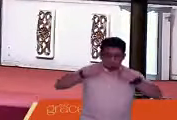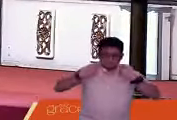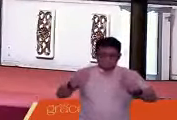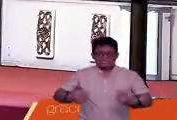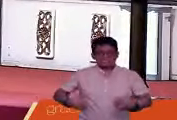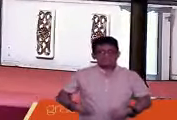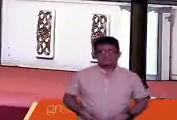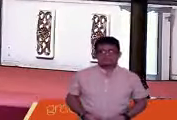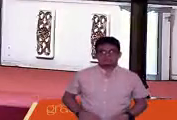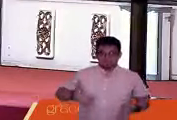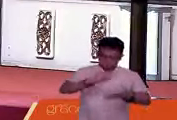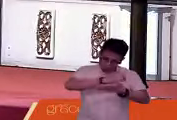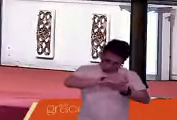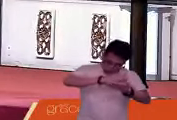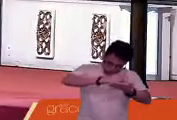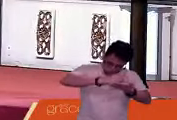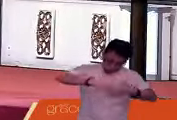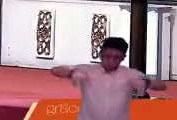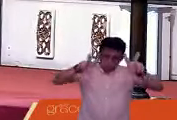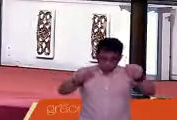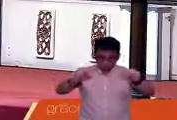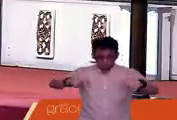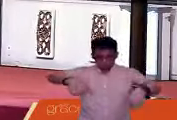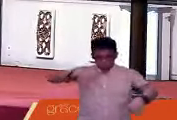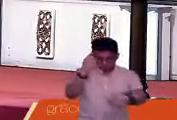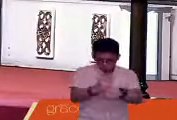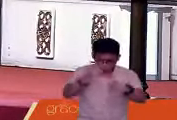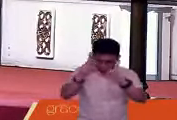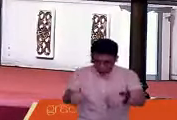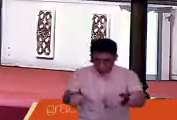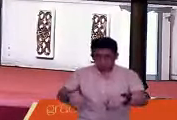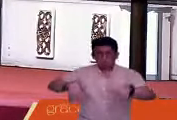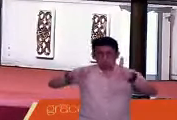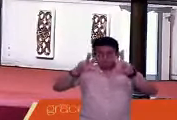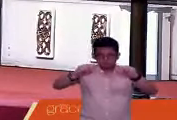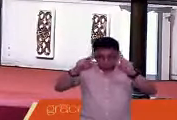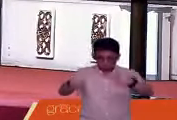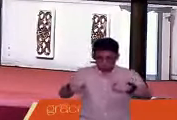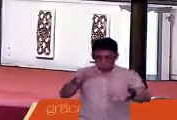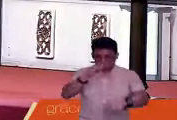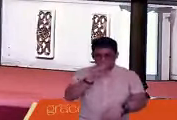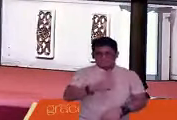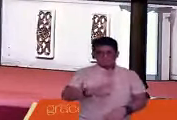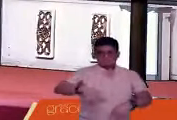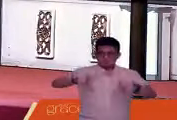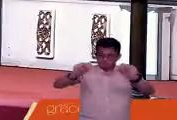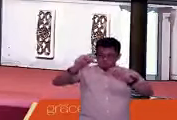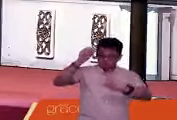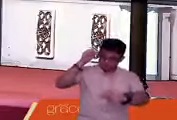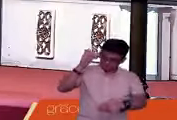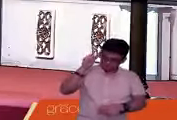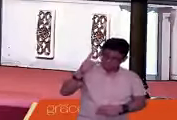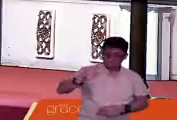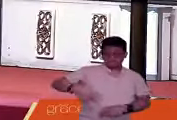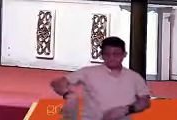says, as it is written, no one is righteous, no not one. Nobody understand